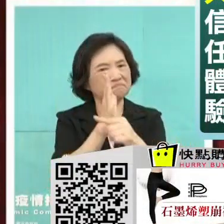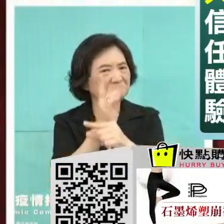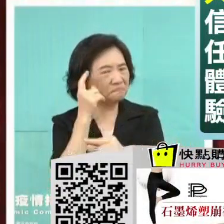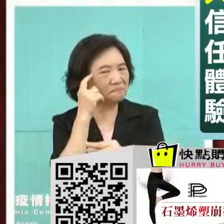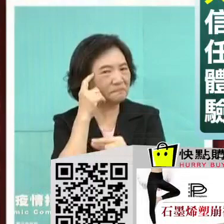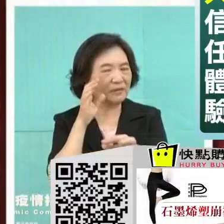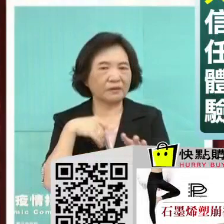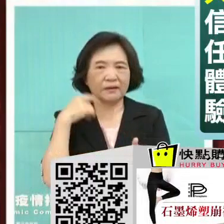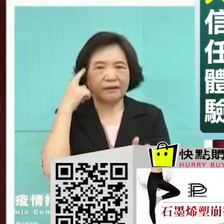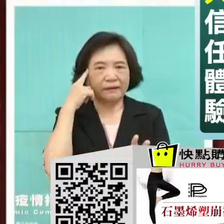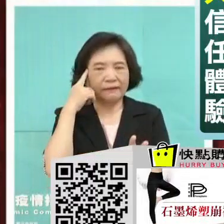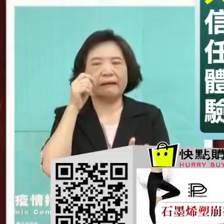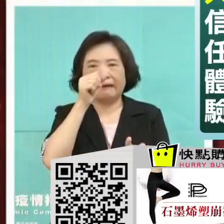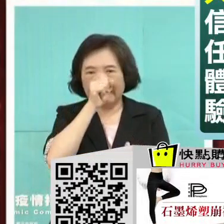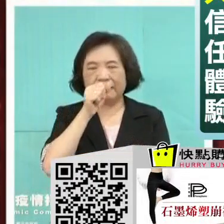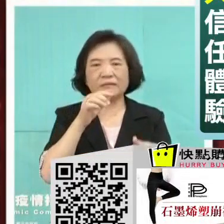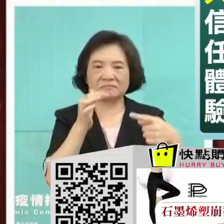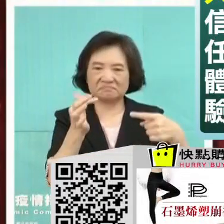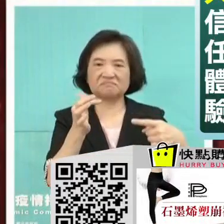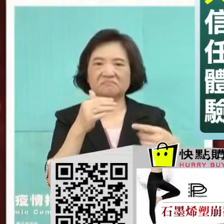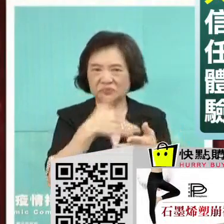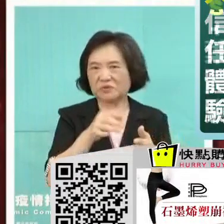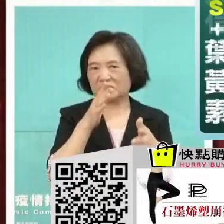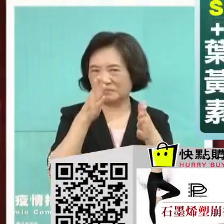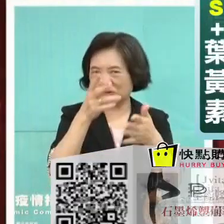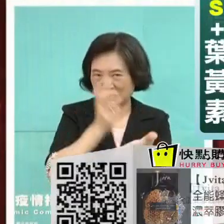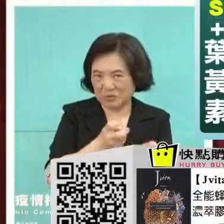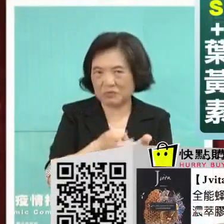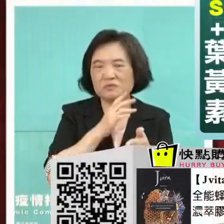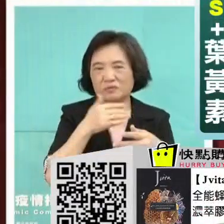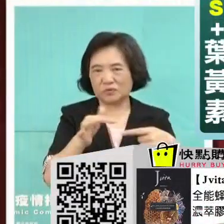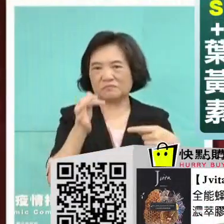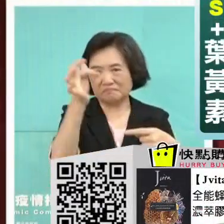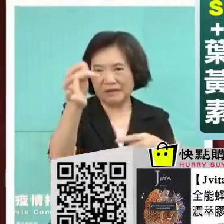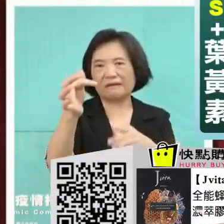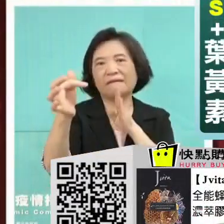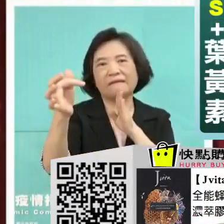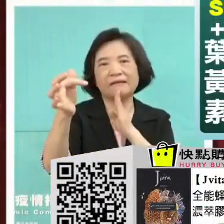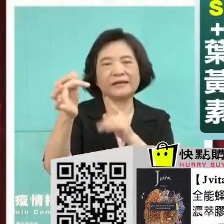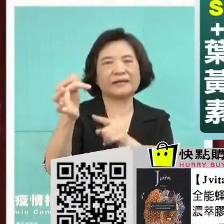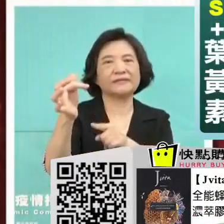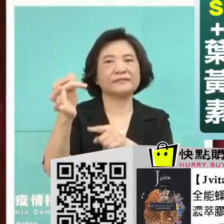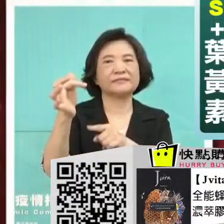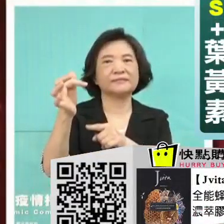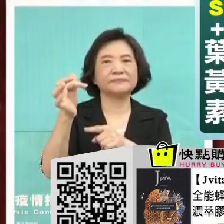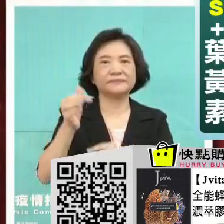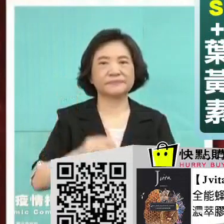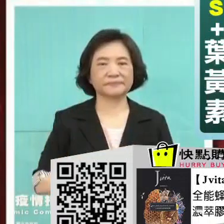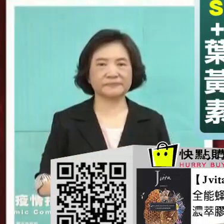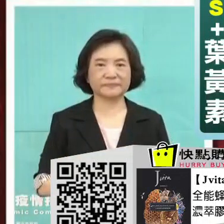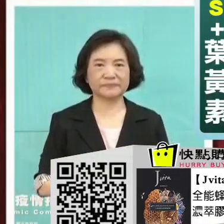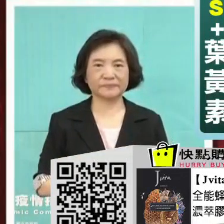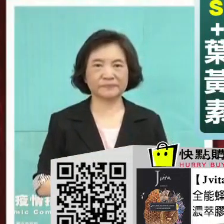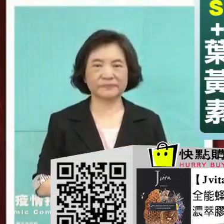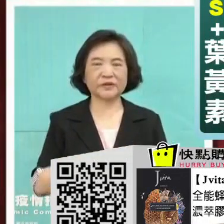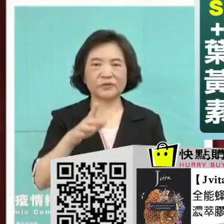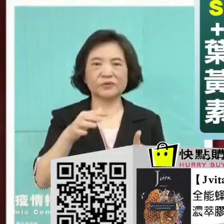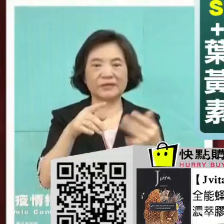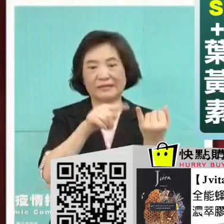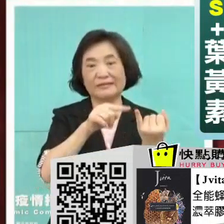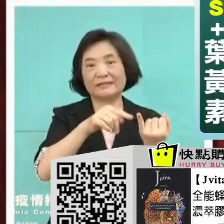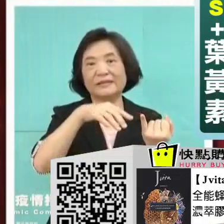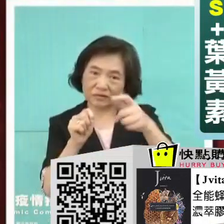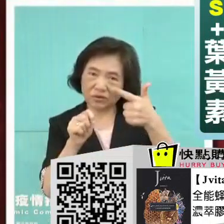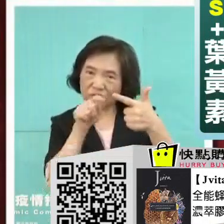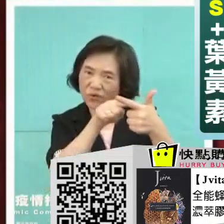当判定阳性，那么所以呢他也被我们这个收治起隔离